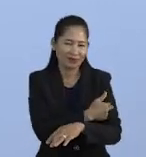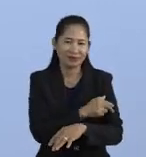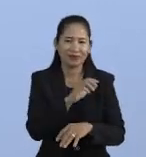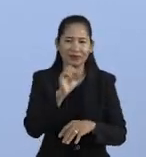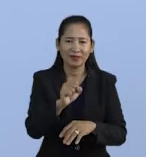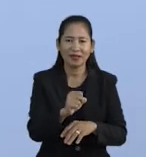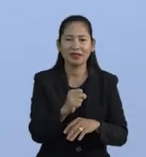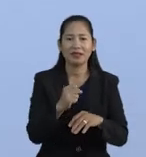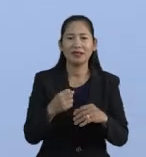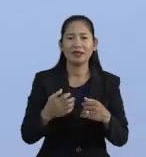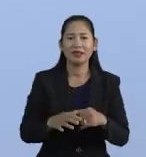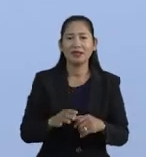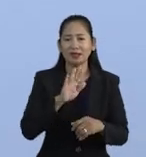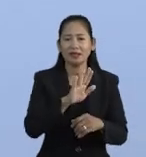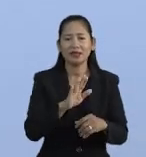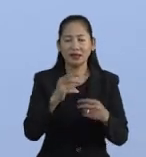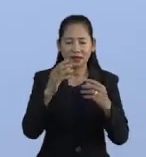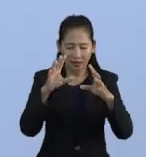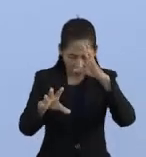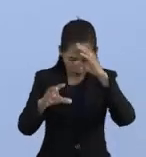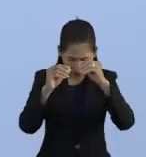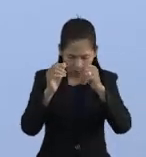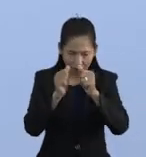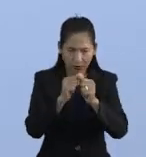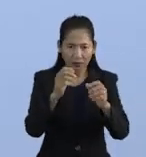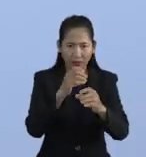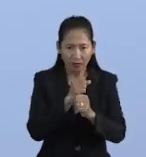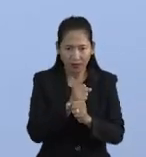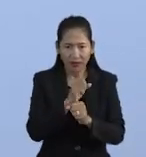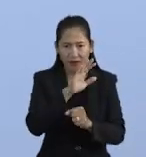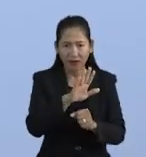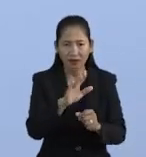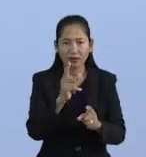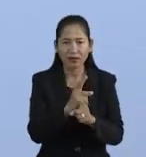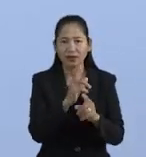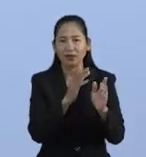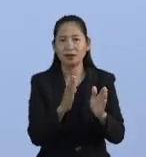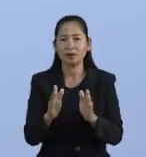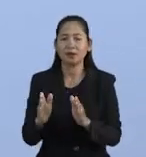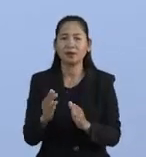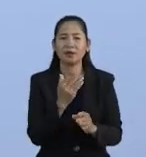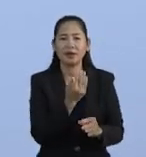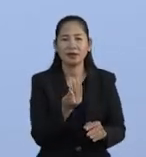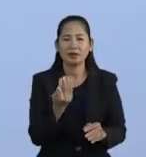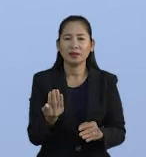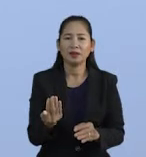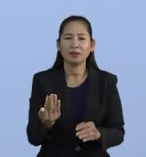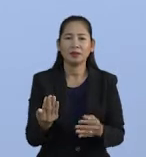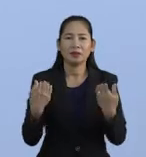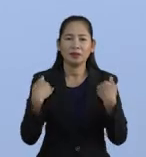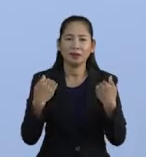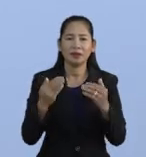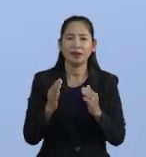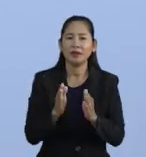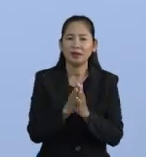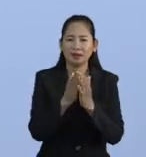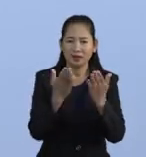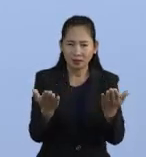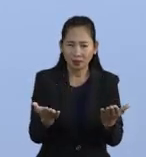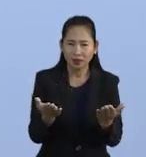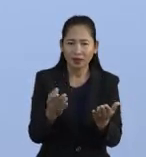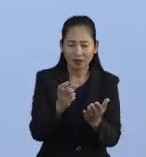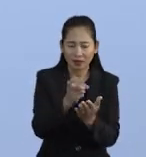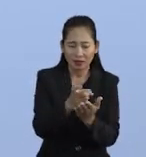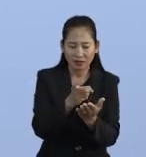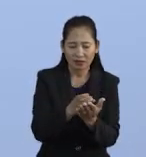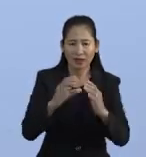và hãy con ai mà riêng chủng ngữ cũng bán con từ việc chăm sóc rẻ nè sóc rẻ miền đôi chia sự phơi sọc sạc